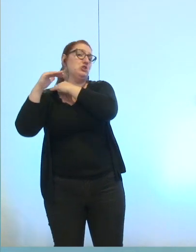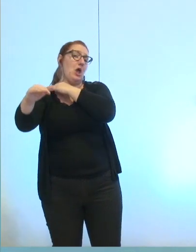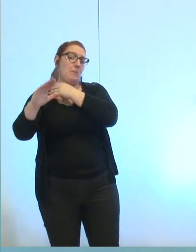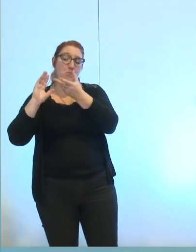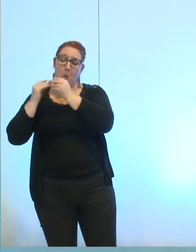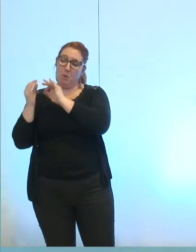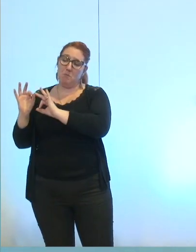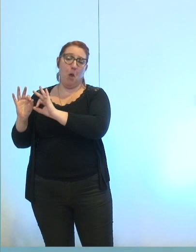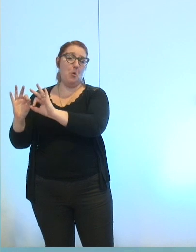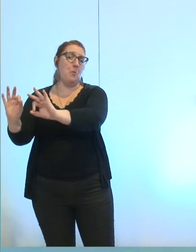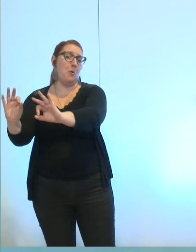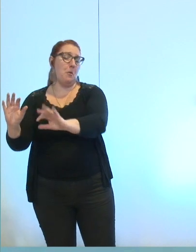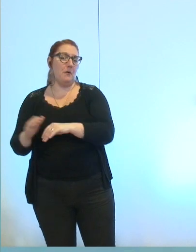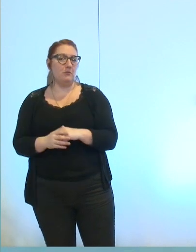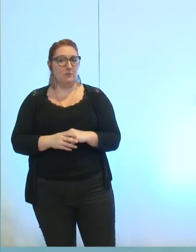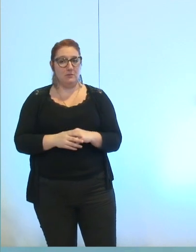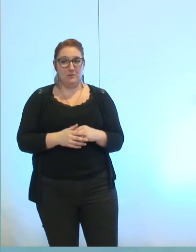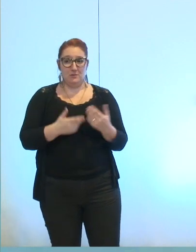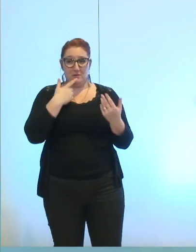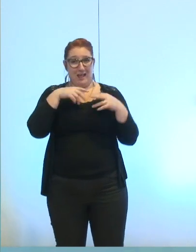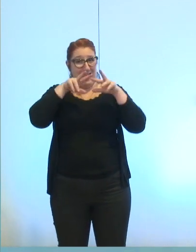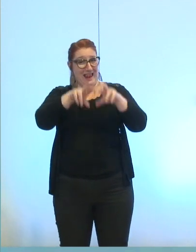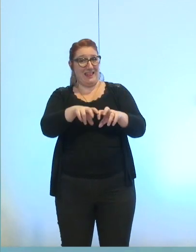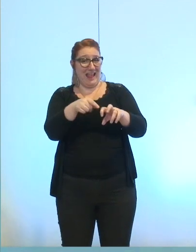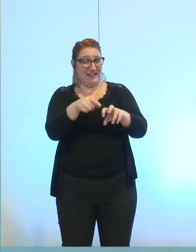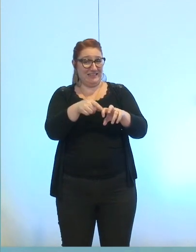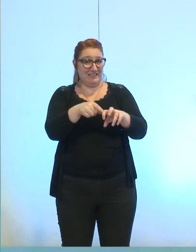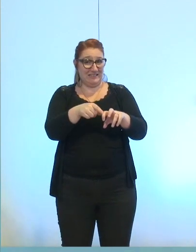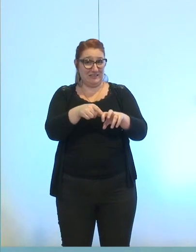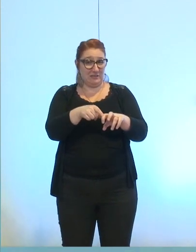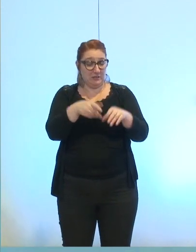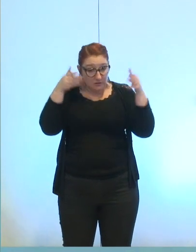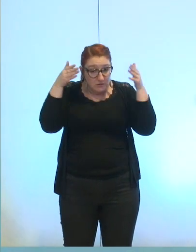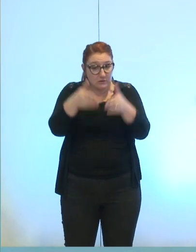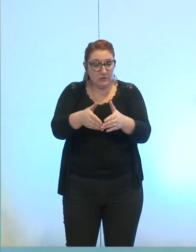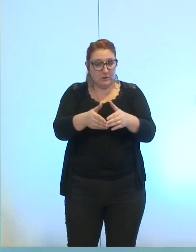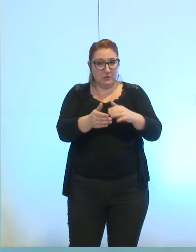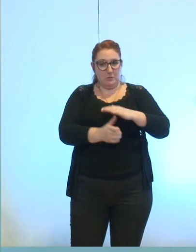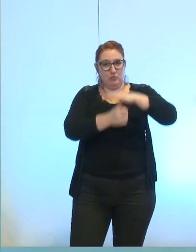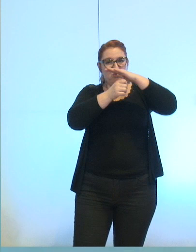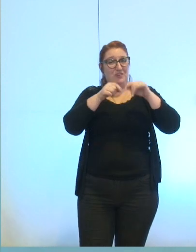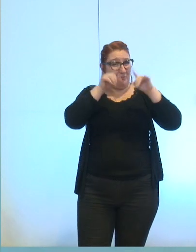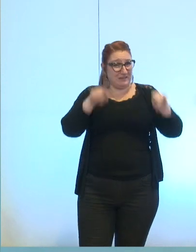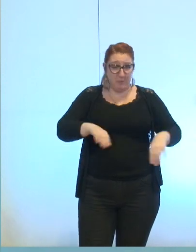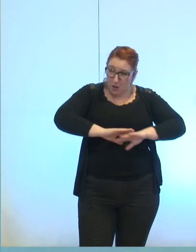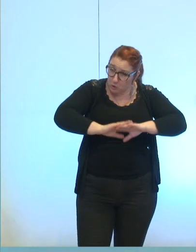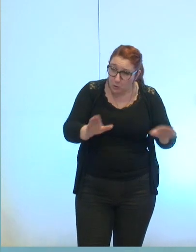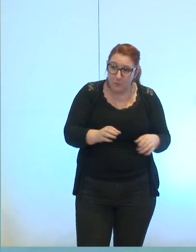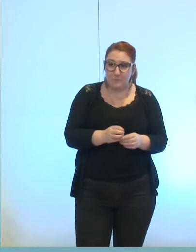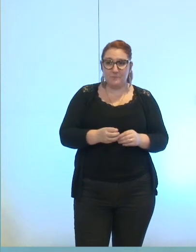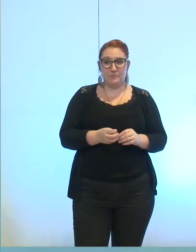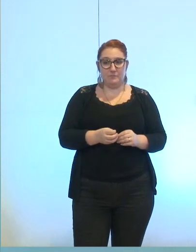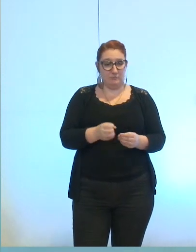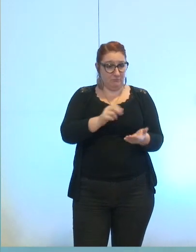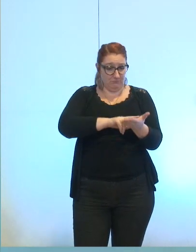difficultés particulières l'analyse produite ne porte que sur le budget principal c'est